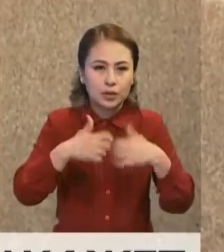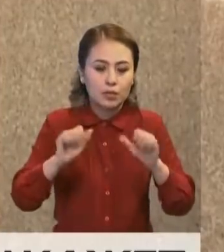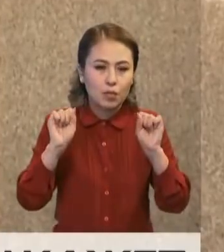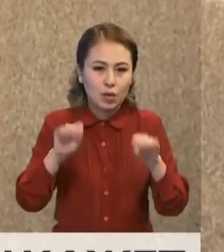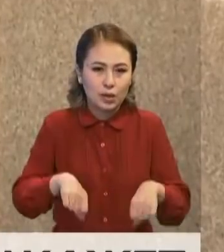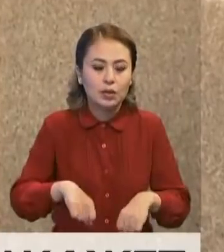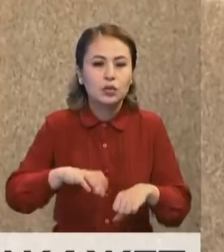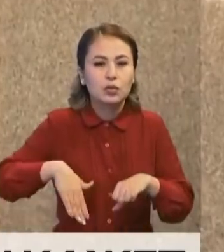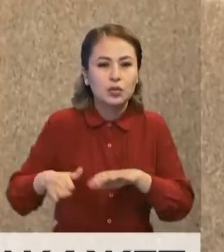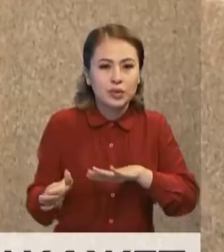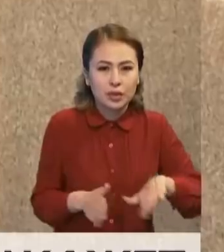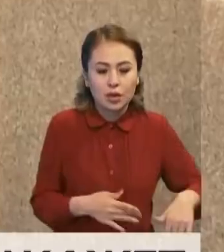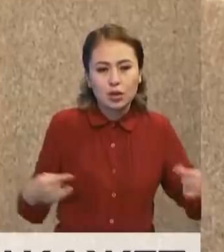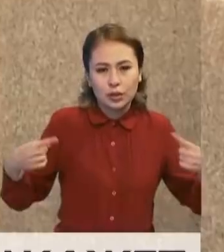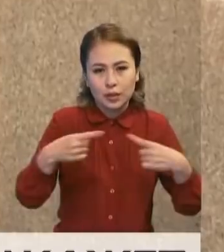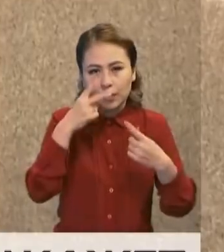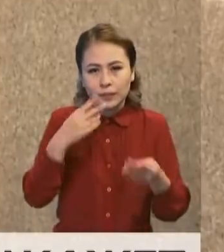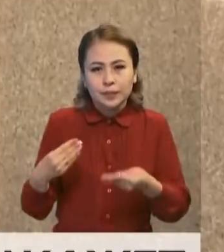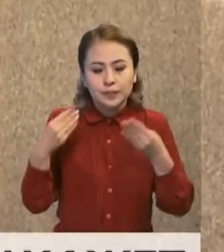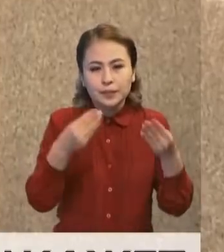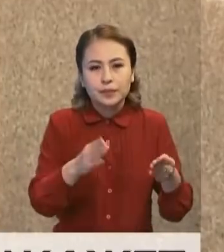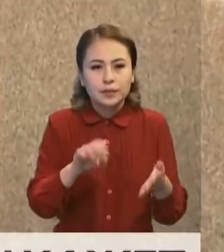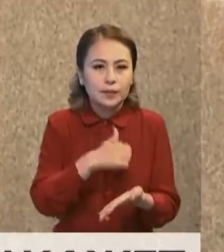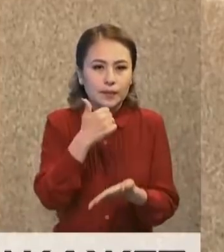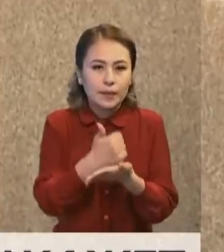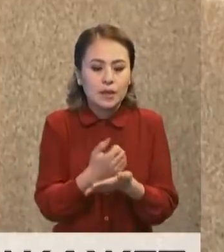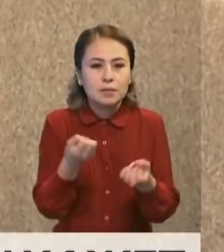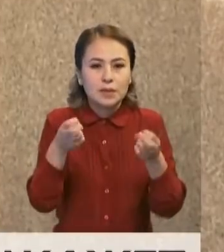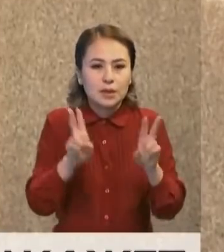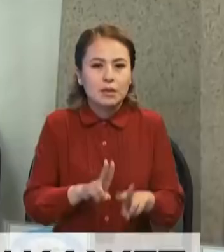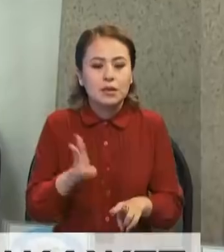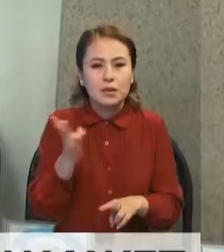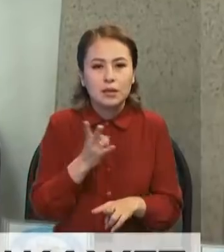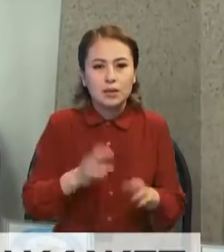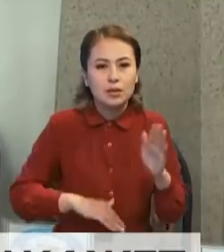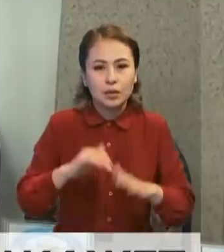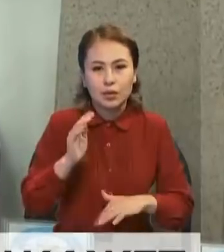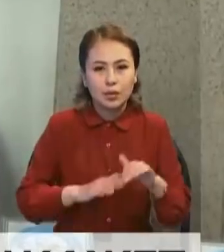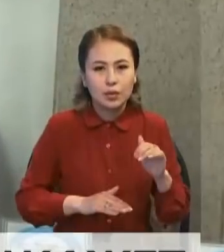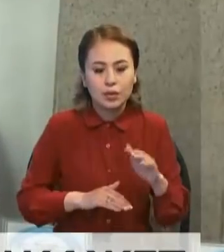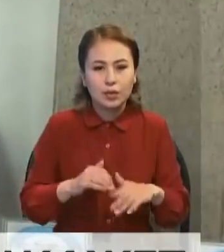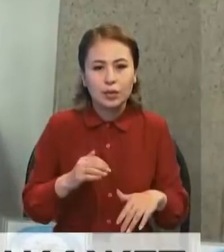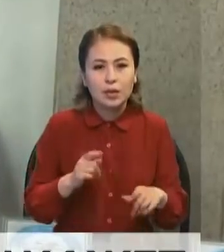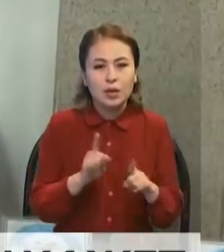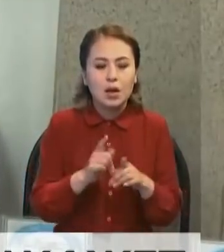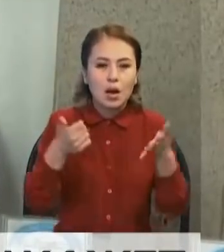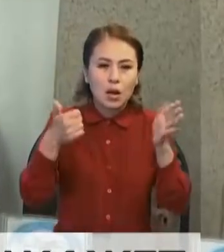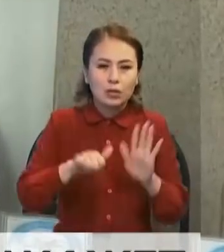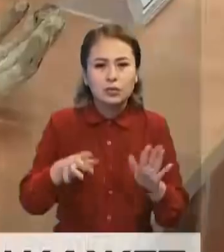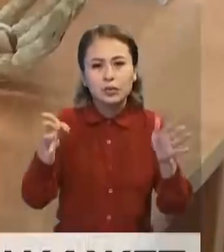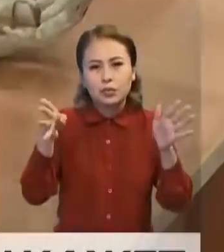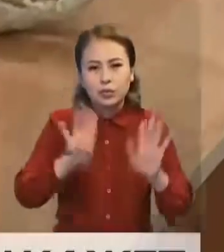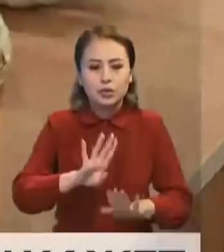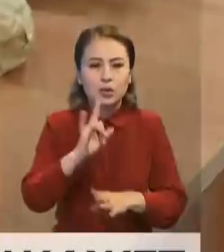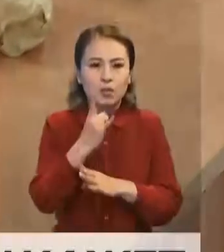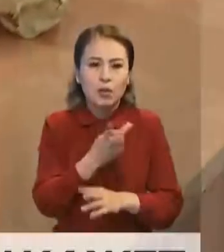Сол кезде олар нақты нәтиже көрсетеді. Бастысы білікті кадр даярлау ғой. Шетінеп кеткен 6 айлық, 9 айлық